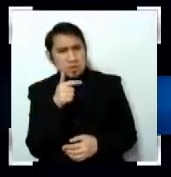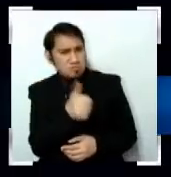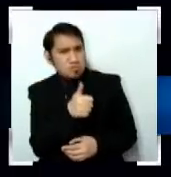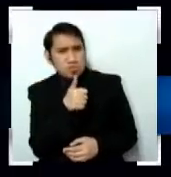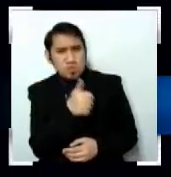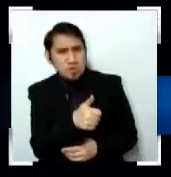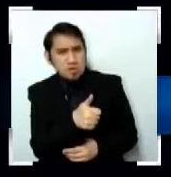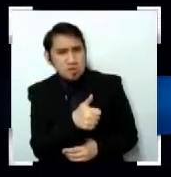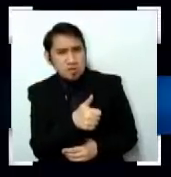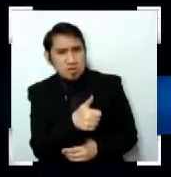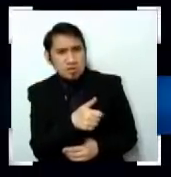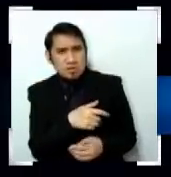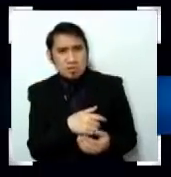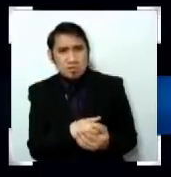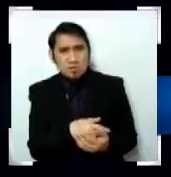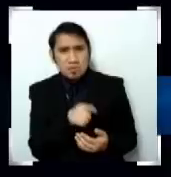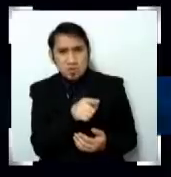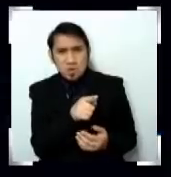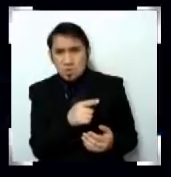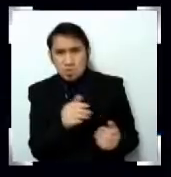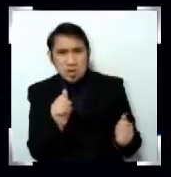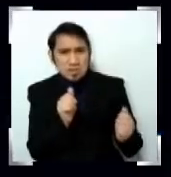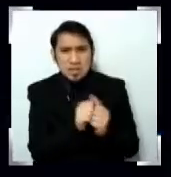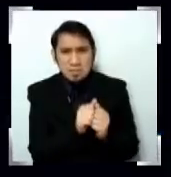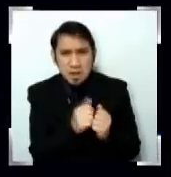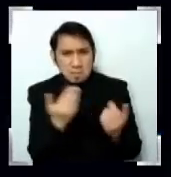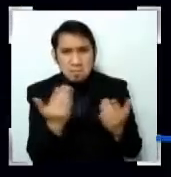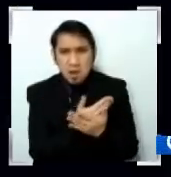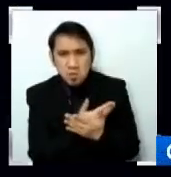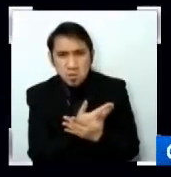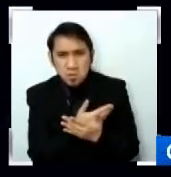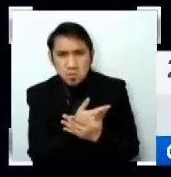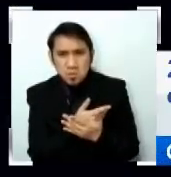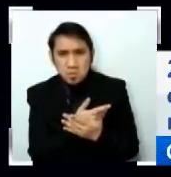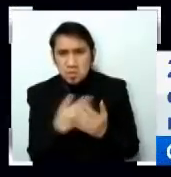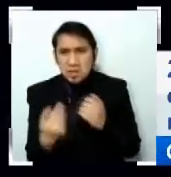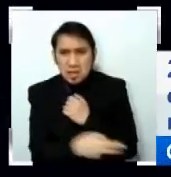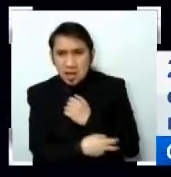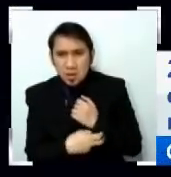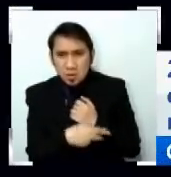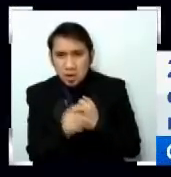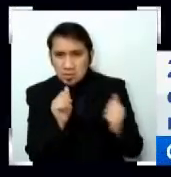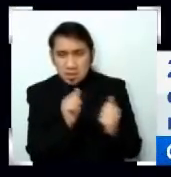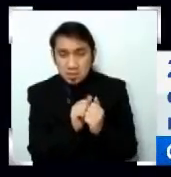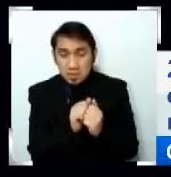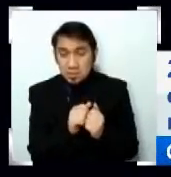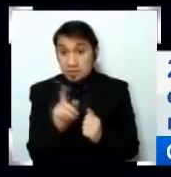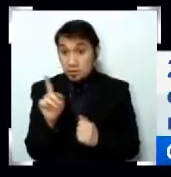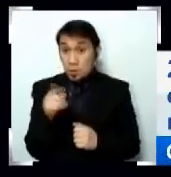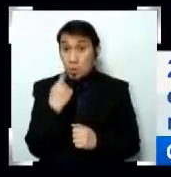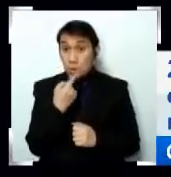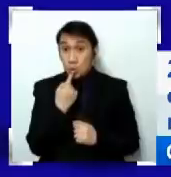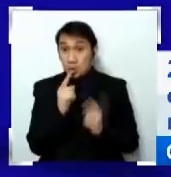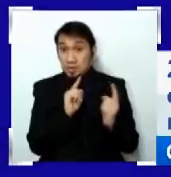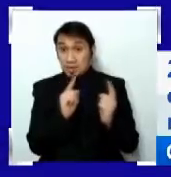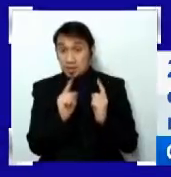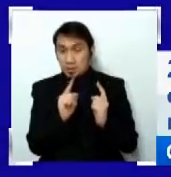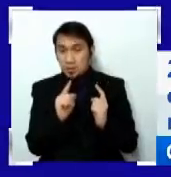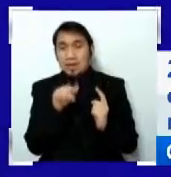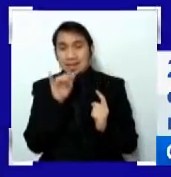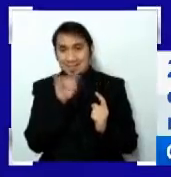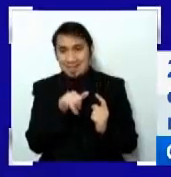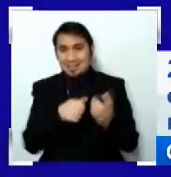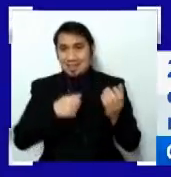Iba na naman ang kasama magnakaw. Ang maririnig sa video na nakikipag-usap kay Carlo ay ang barangay kagawad at ilang